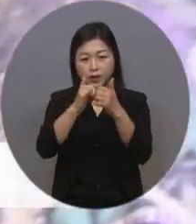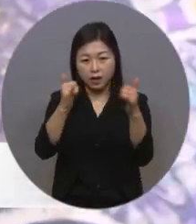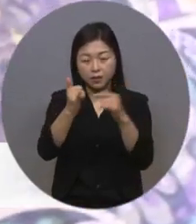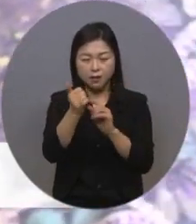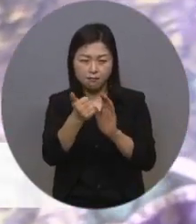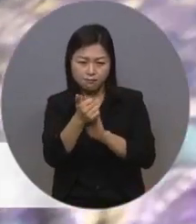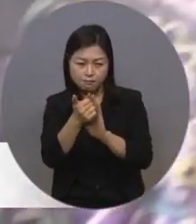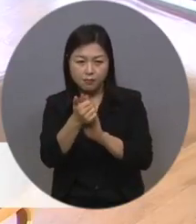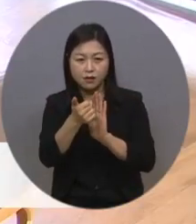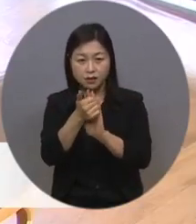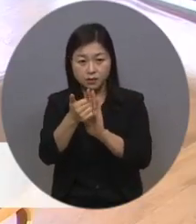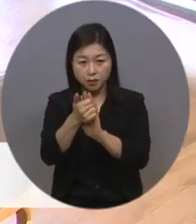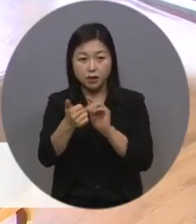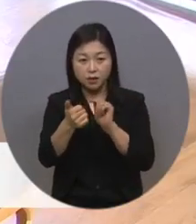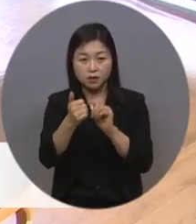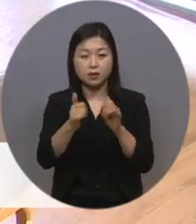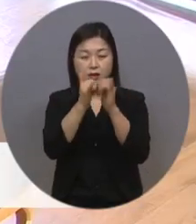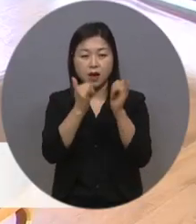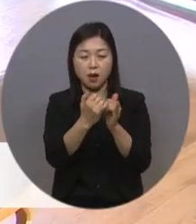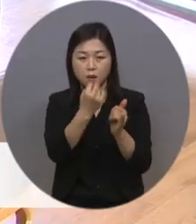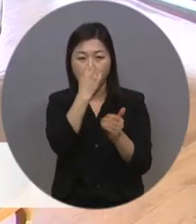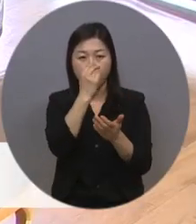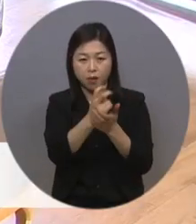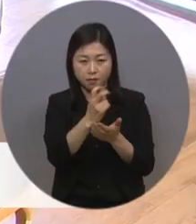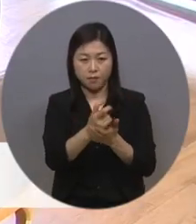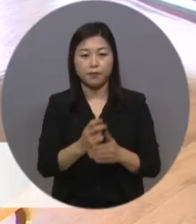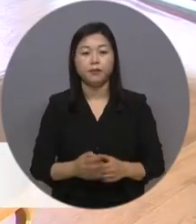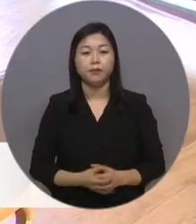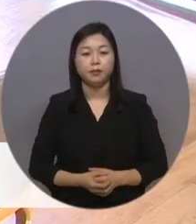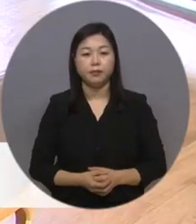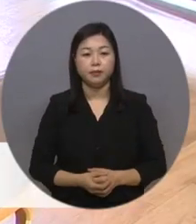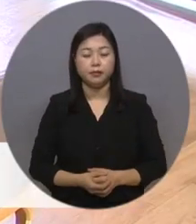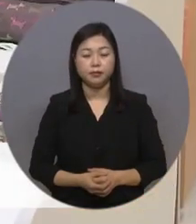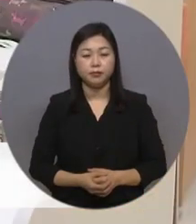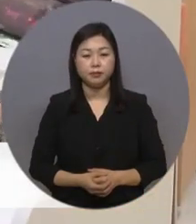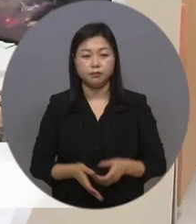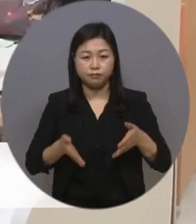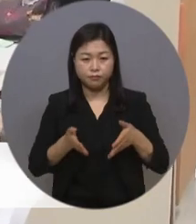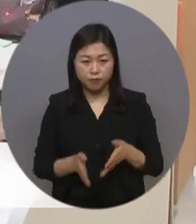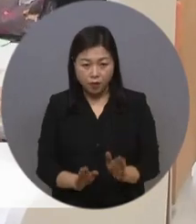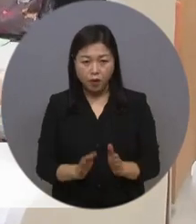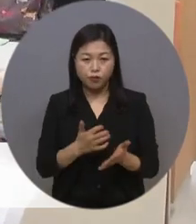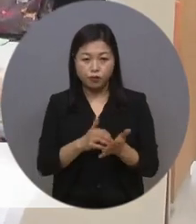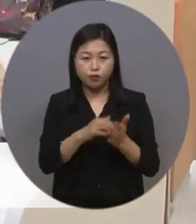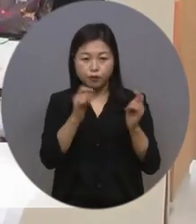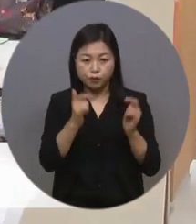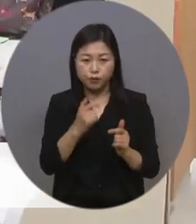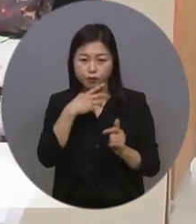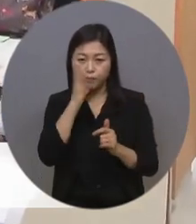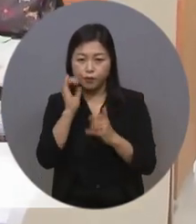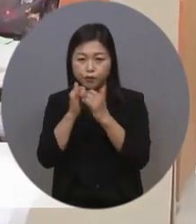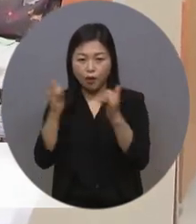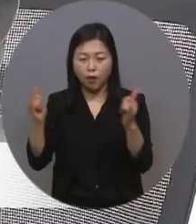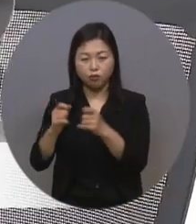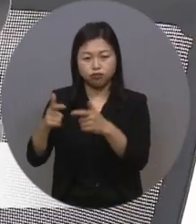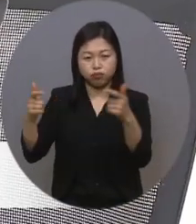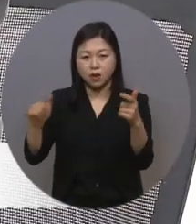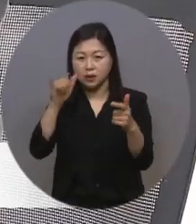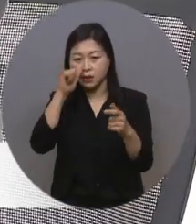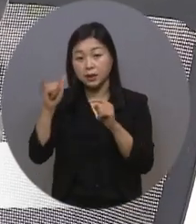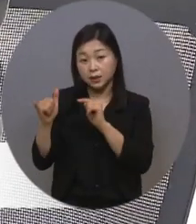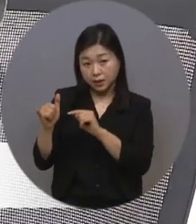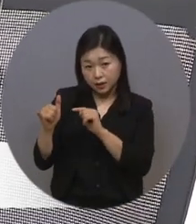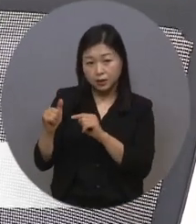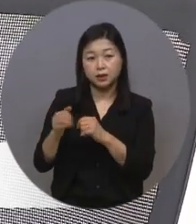돌봄 서비스를 제공하는 사회보험 제도입니다. 한편 저출산 고령화의 심화로 노인 인구가 빠르게 증가하는